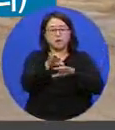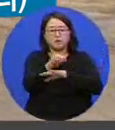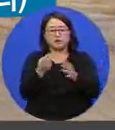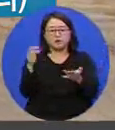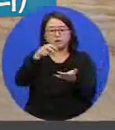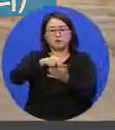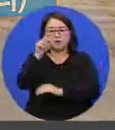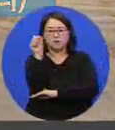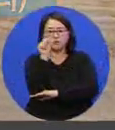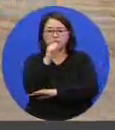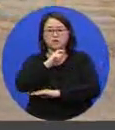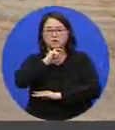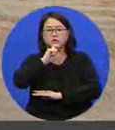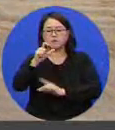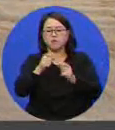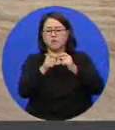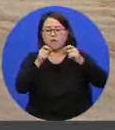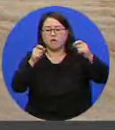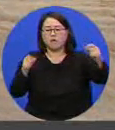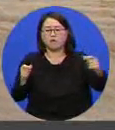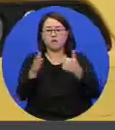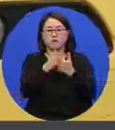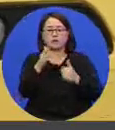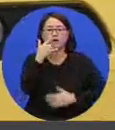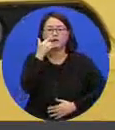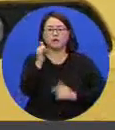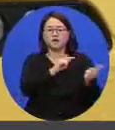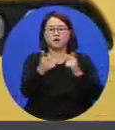먼 거리라 학부모들의 불안감이 큽니다.